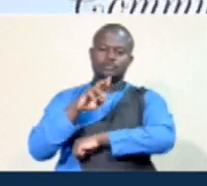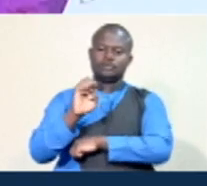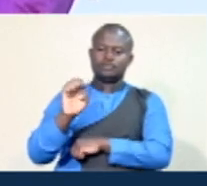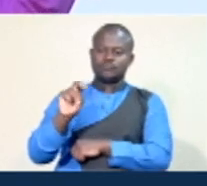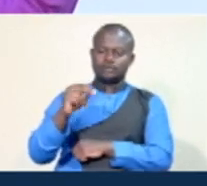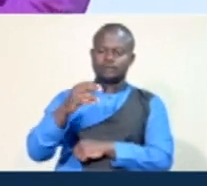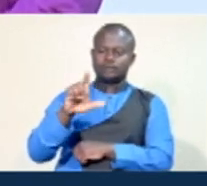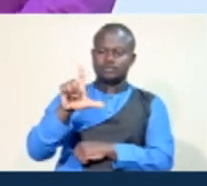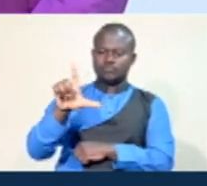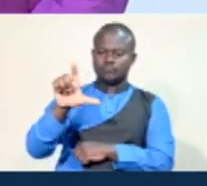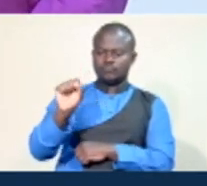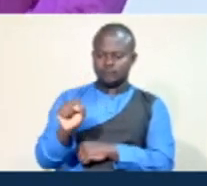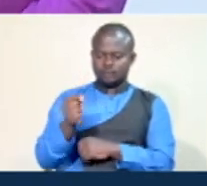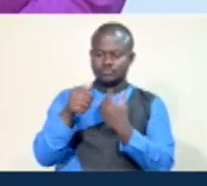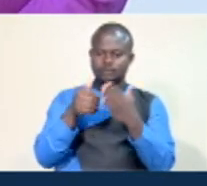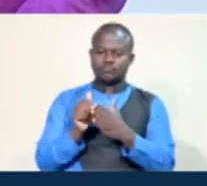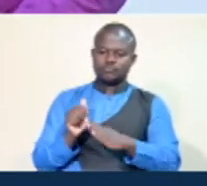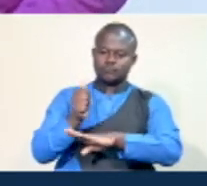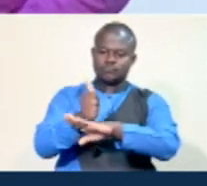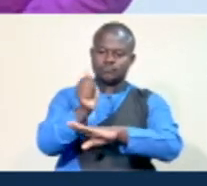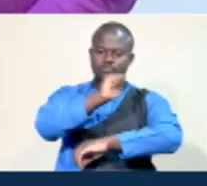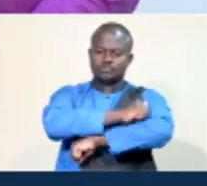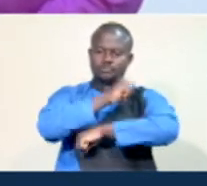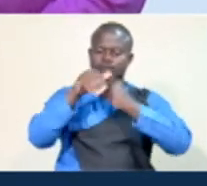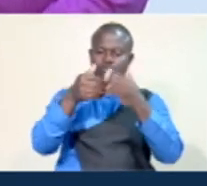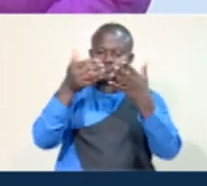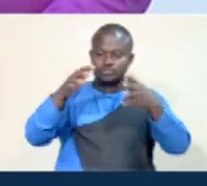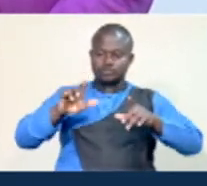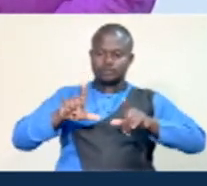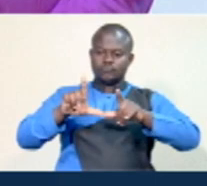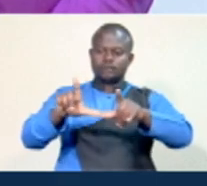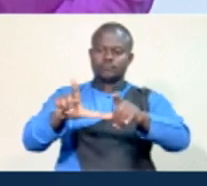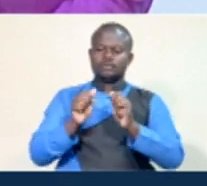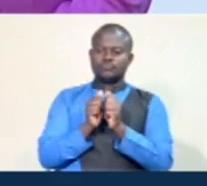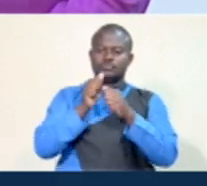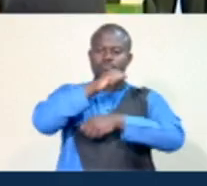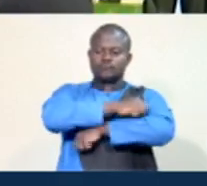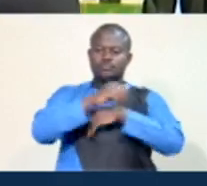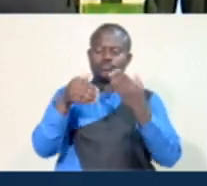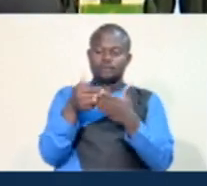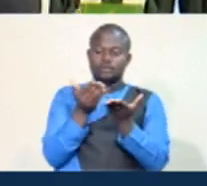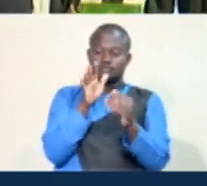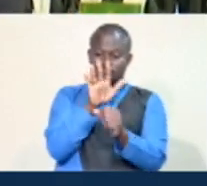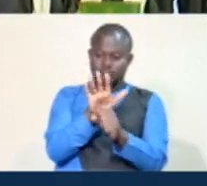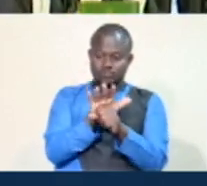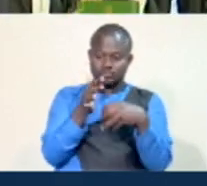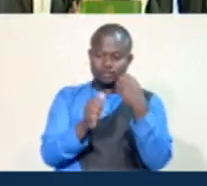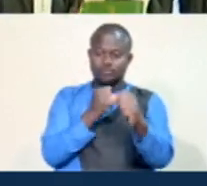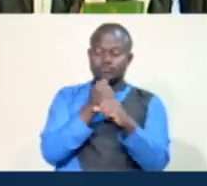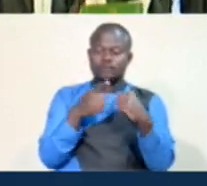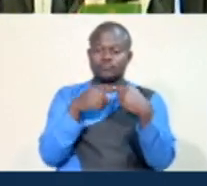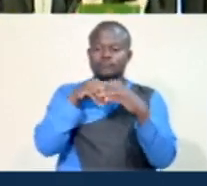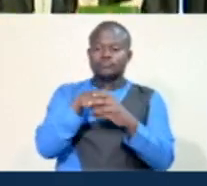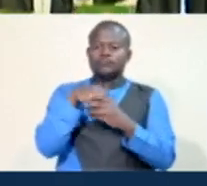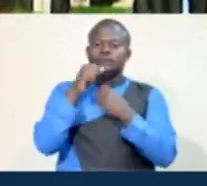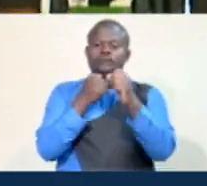Academy Faustin Mbundu nibo bashyikirije aba banyeshuri barangije impamyabumenyi. Aba banyeshuri nibo benshi barangije umwaka wa 6 mu